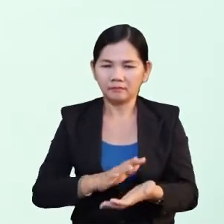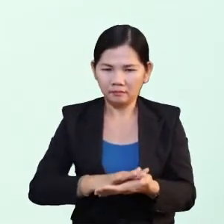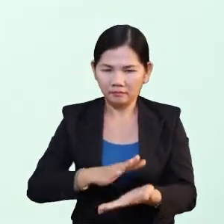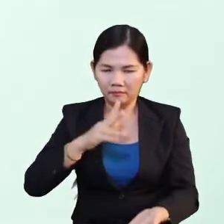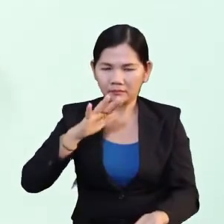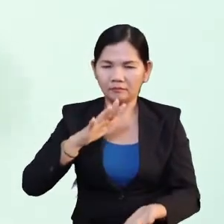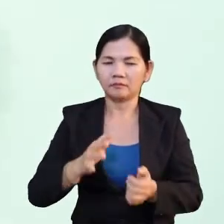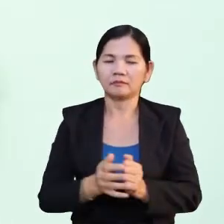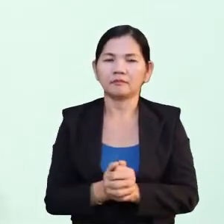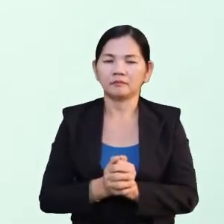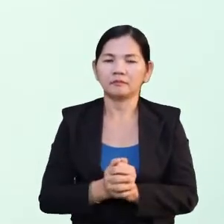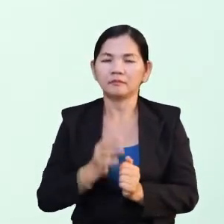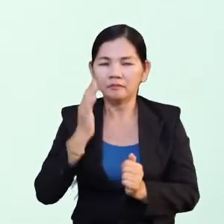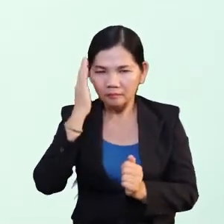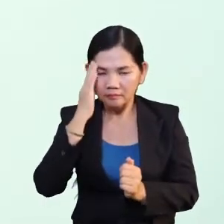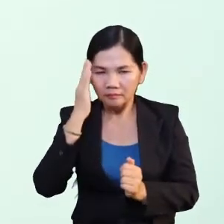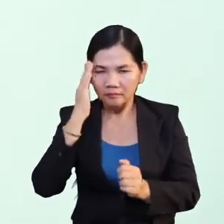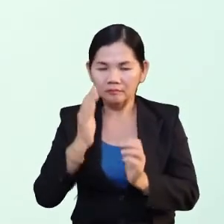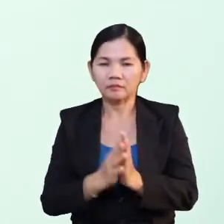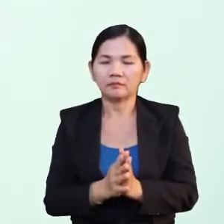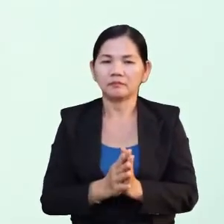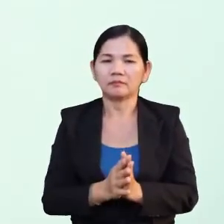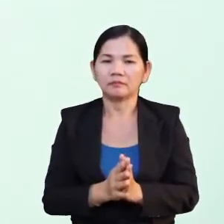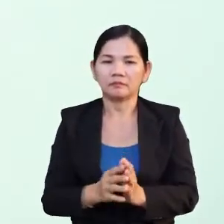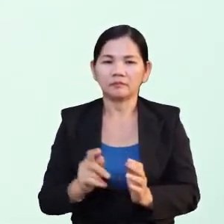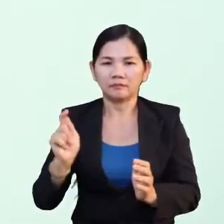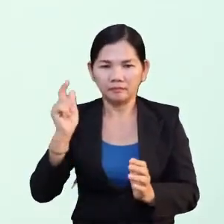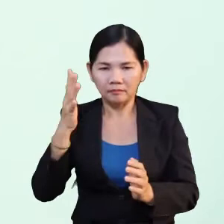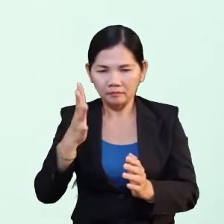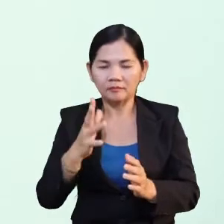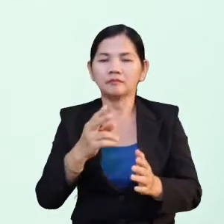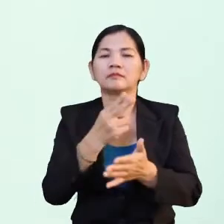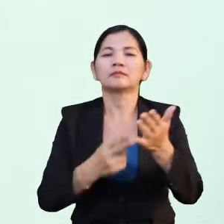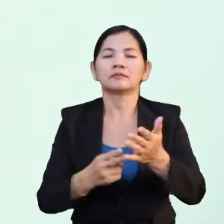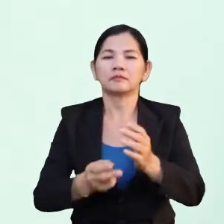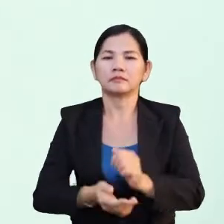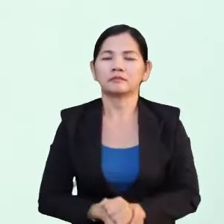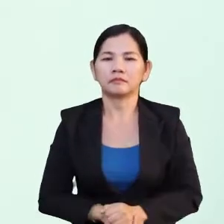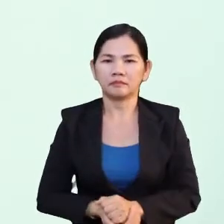កូនណាអញ្ចឹងកូនគិតមើលតើរូបភាពយើងគេចង់និយាយពីអ្វីដែរ